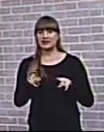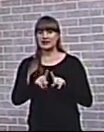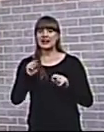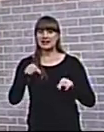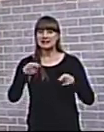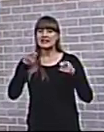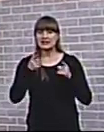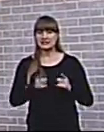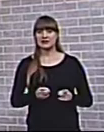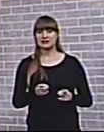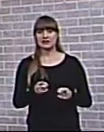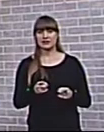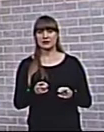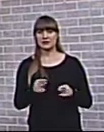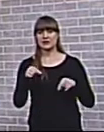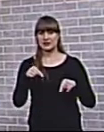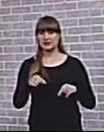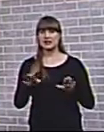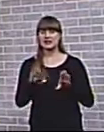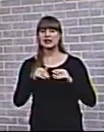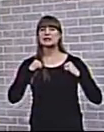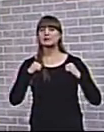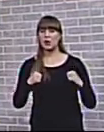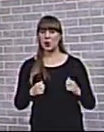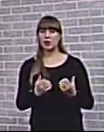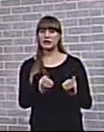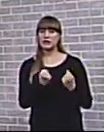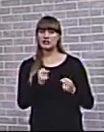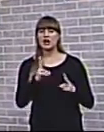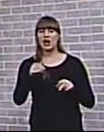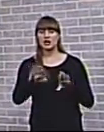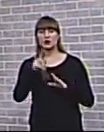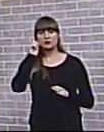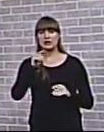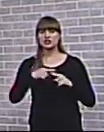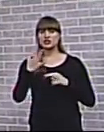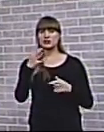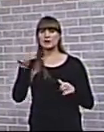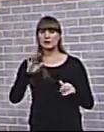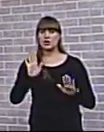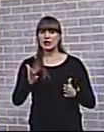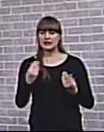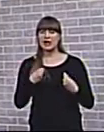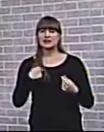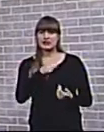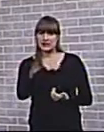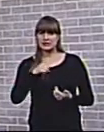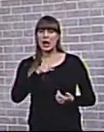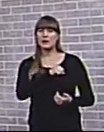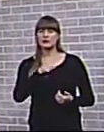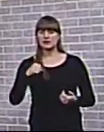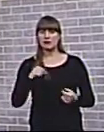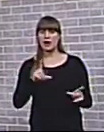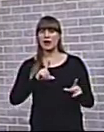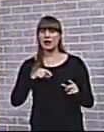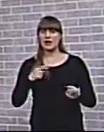есть действительно, и здесь они еще такие, они спокойные, держатся. А то, знаете, через 5 минут так, дайте я сама, я поеду. Они что-то